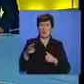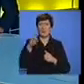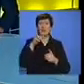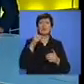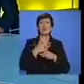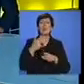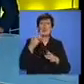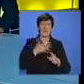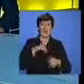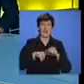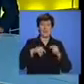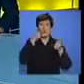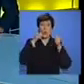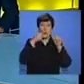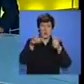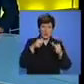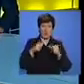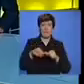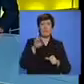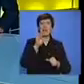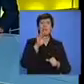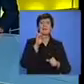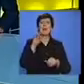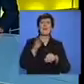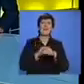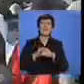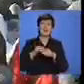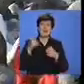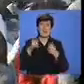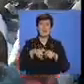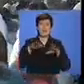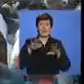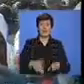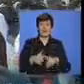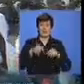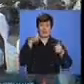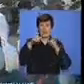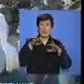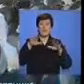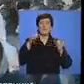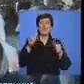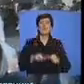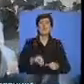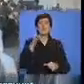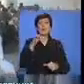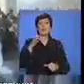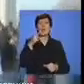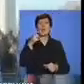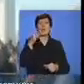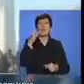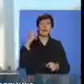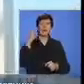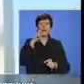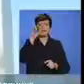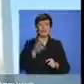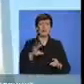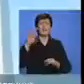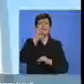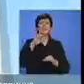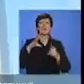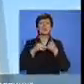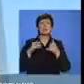разработан отечественным скульптором Маратом Байспаевым. Центральное место в мемориальном комплексе занимает фигура Юрия Гагарина, первого человека в истории